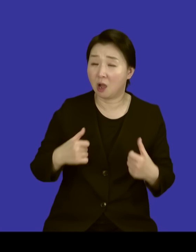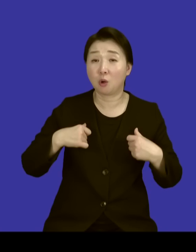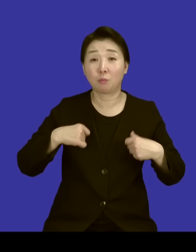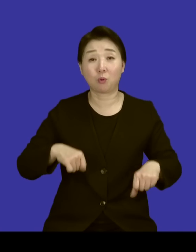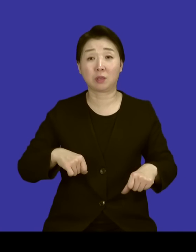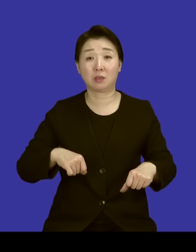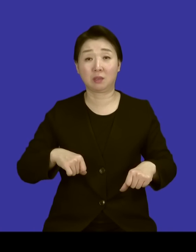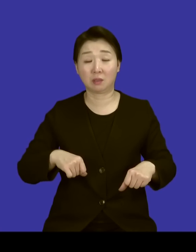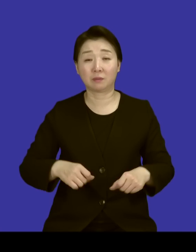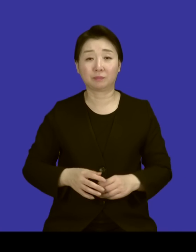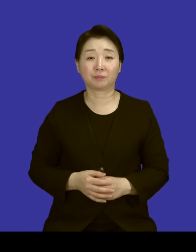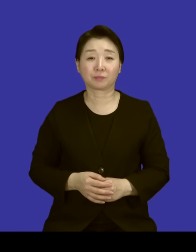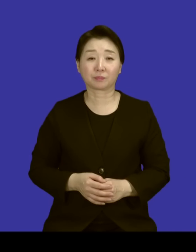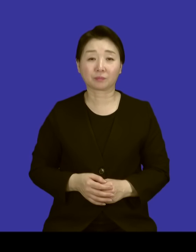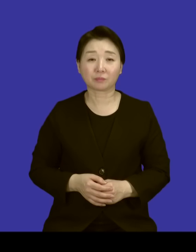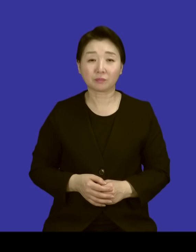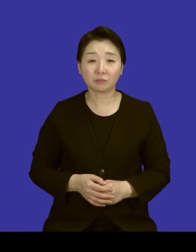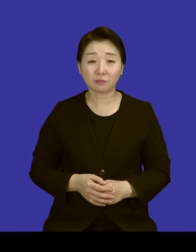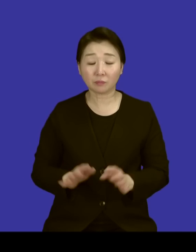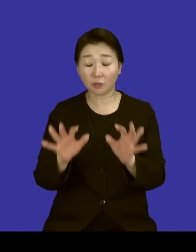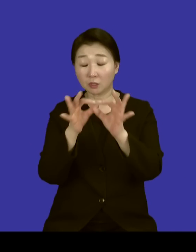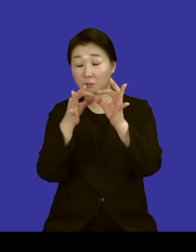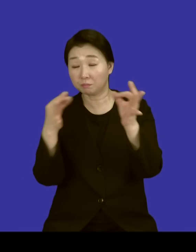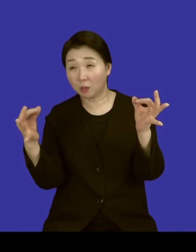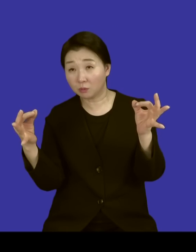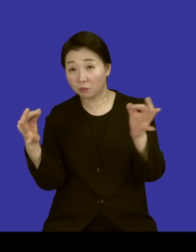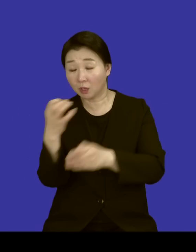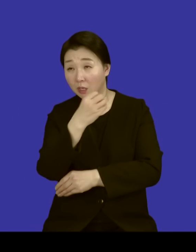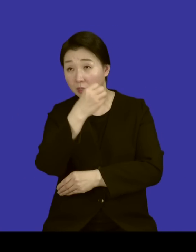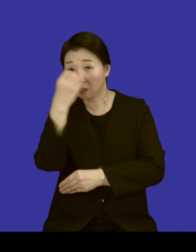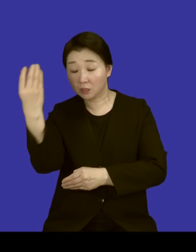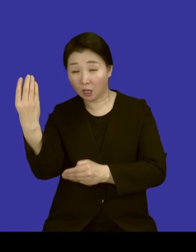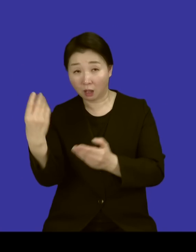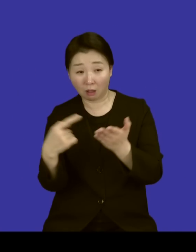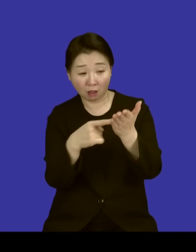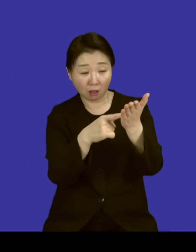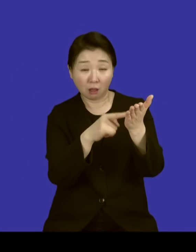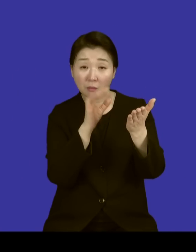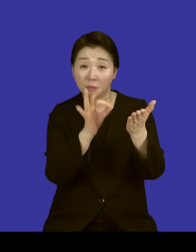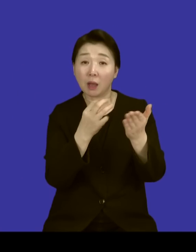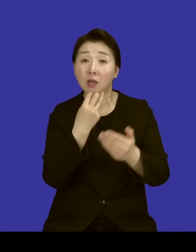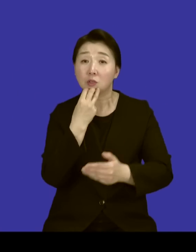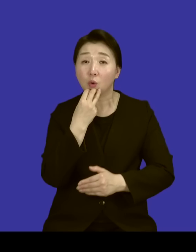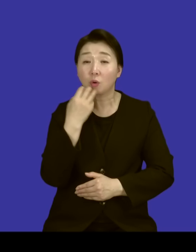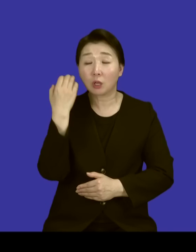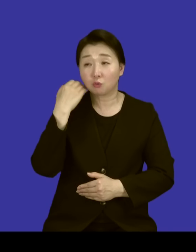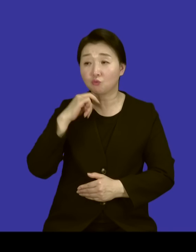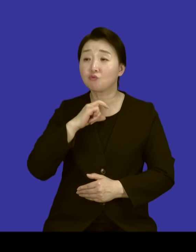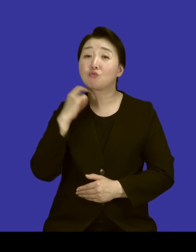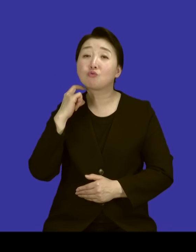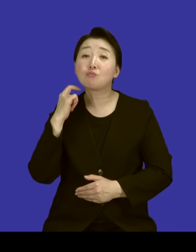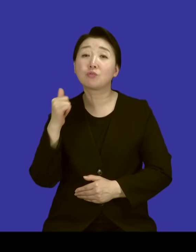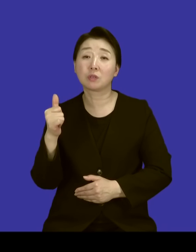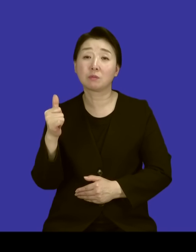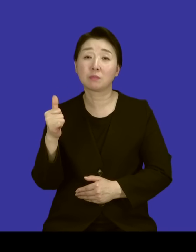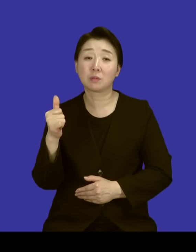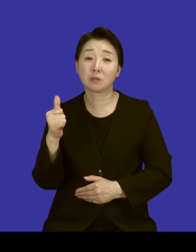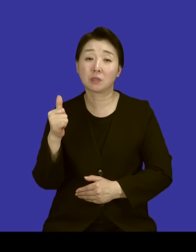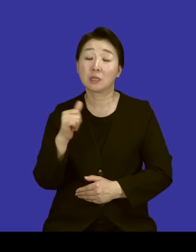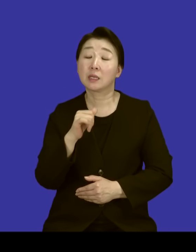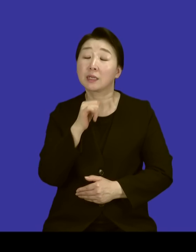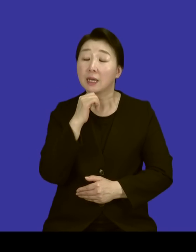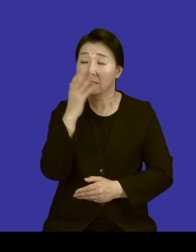포기하고 있는데 마침 제 페이스북에 기사 하나가 링크가 되어 왔는데 서울에서 어떤 신부님 수도회가 예.